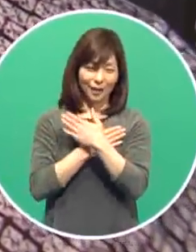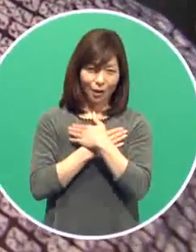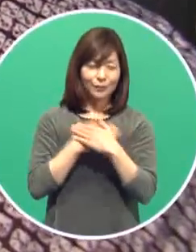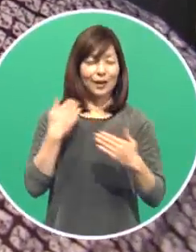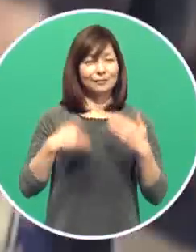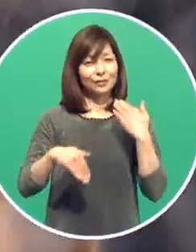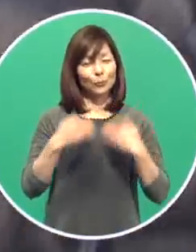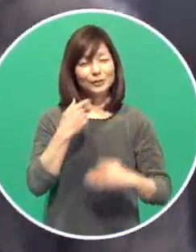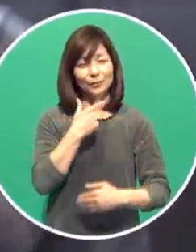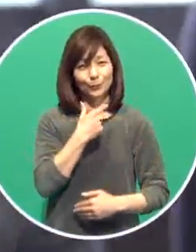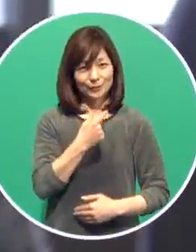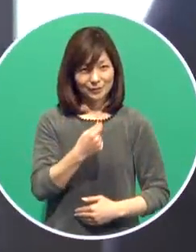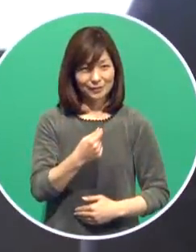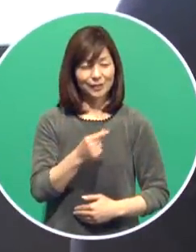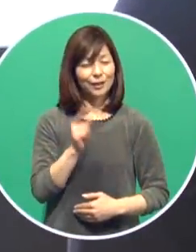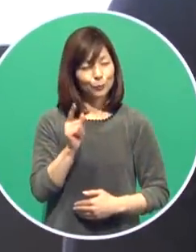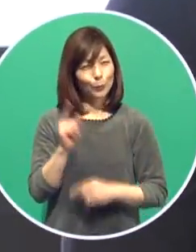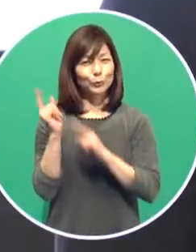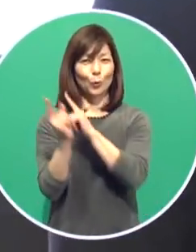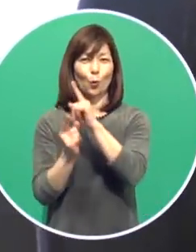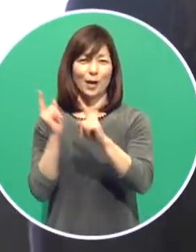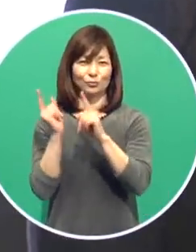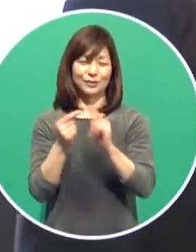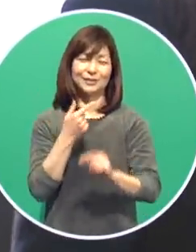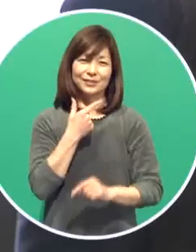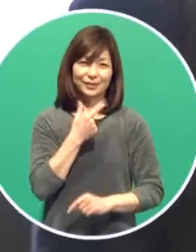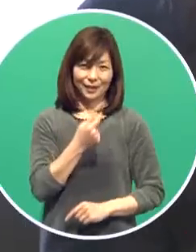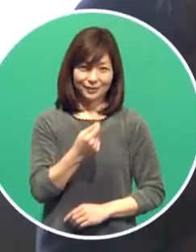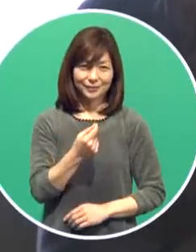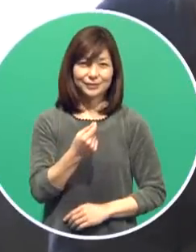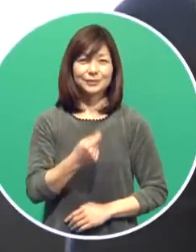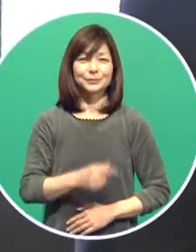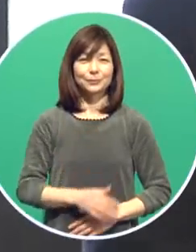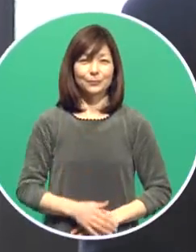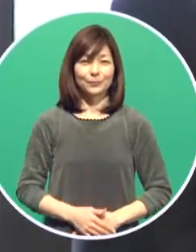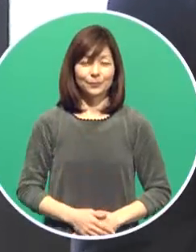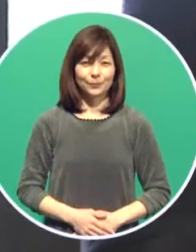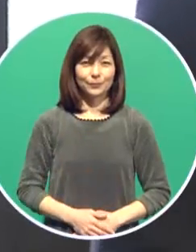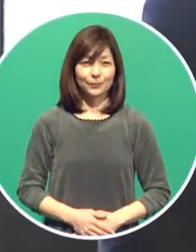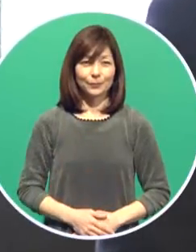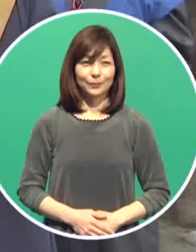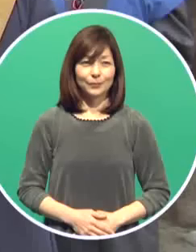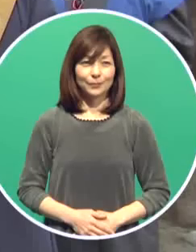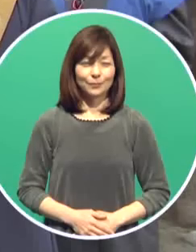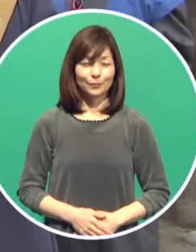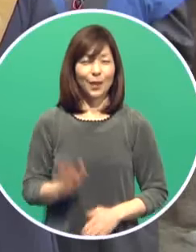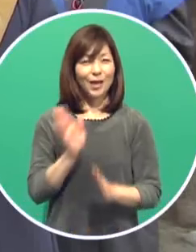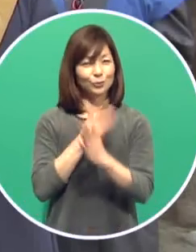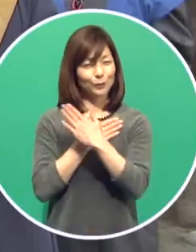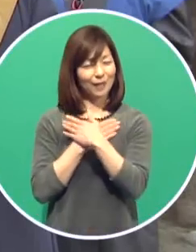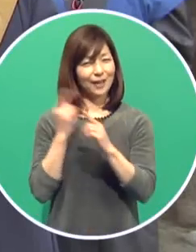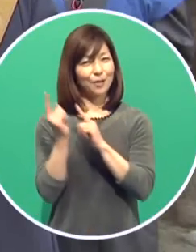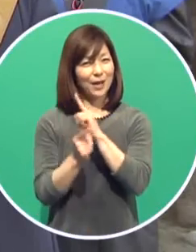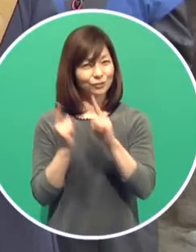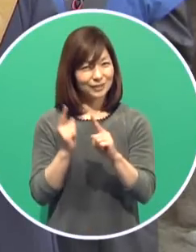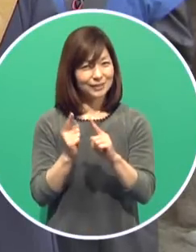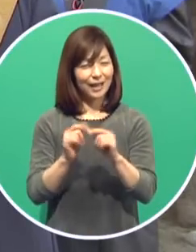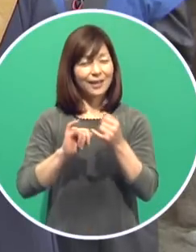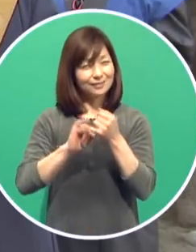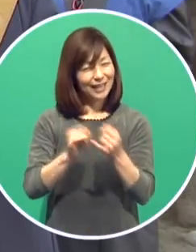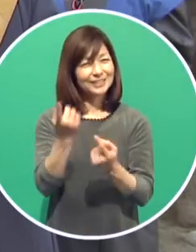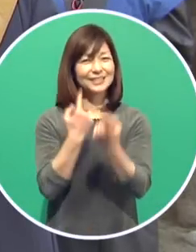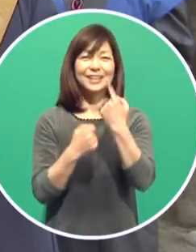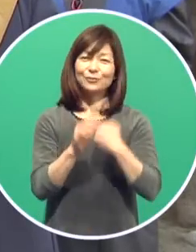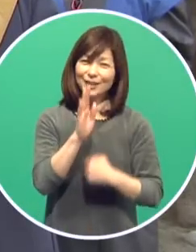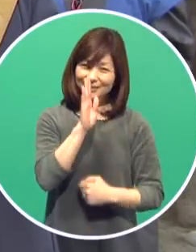楽しみを感じていただける、そういう祭りにならないかなというふうに思ってるわけです。 ただの海浴衣祭り、ぜひ